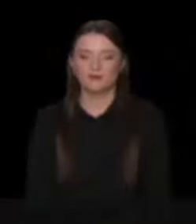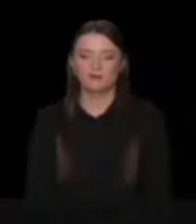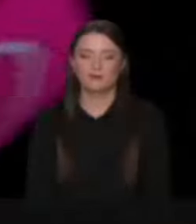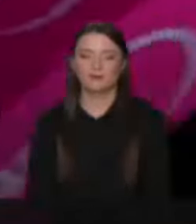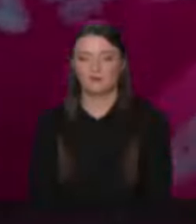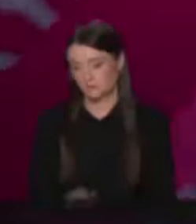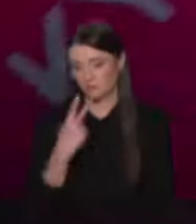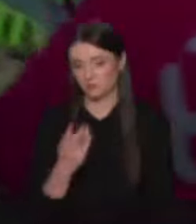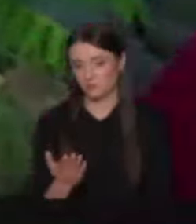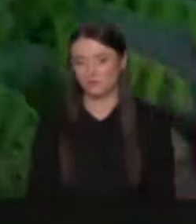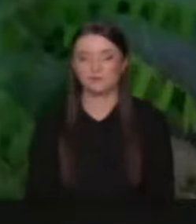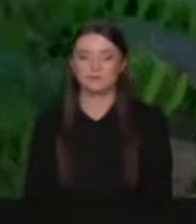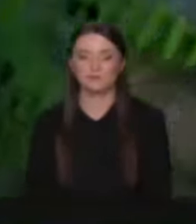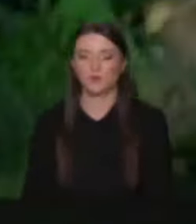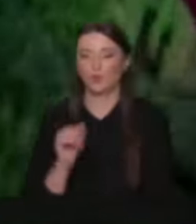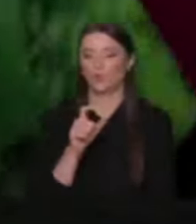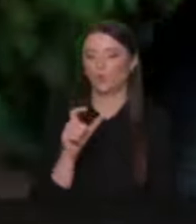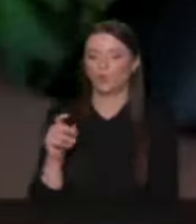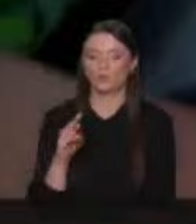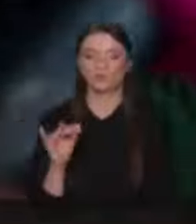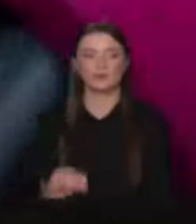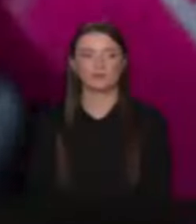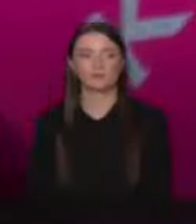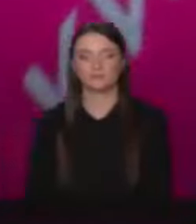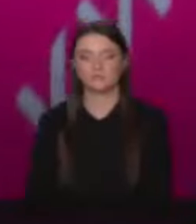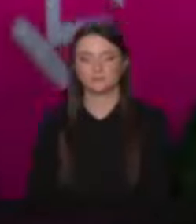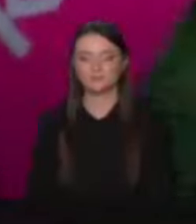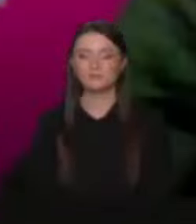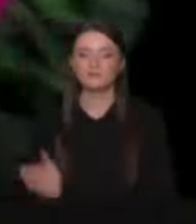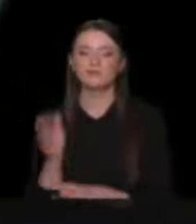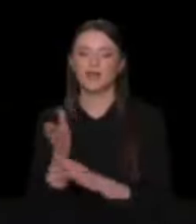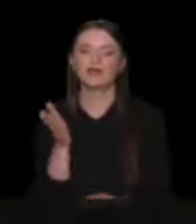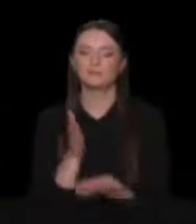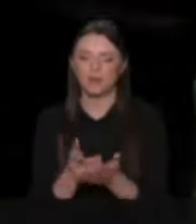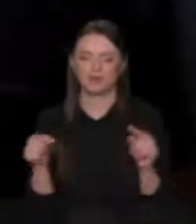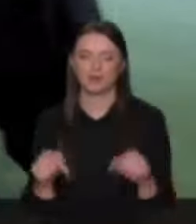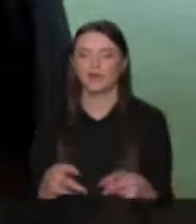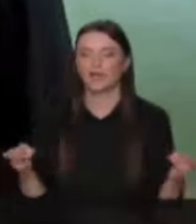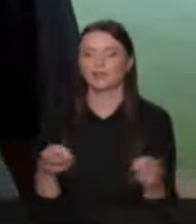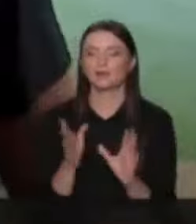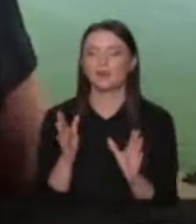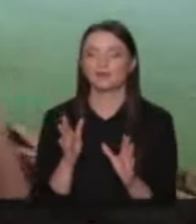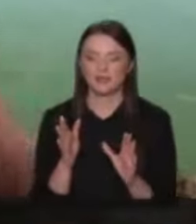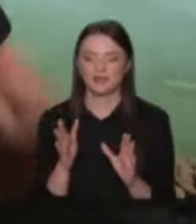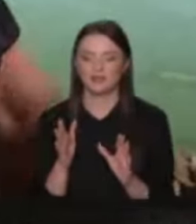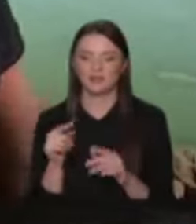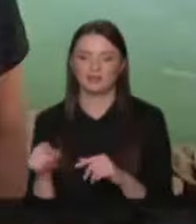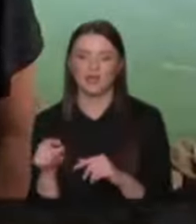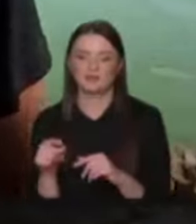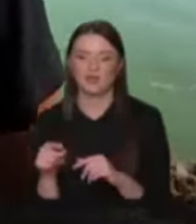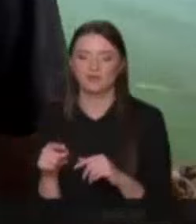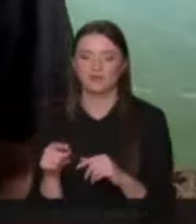Ось. Ох ти. Так що риба є тут. Треба тільки на неї